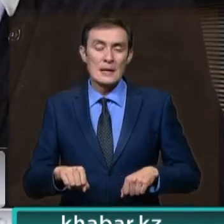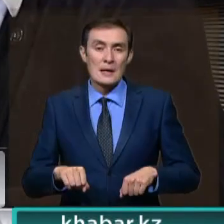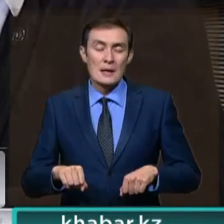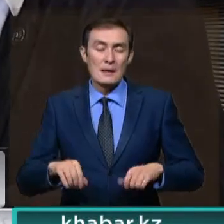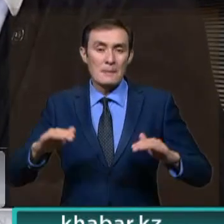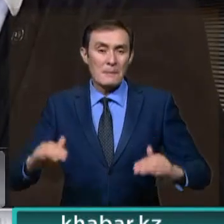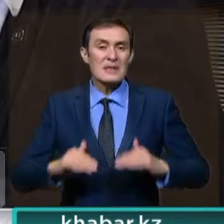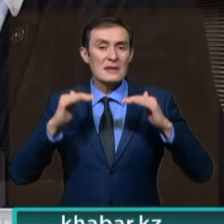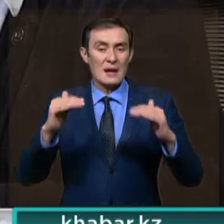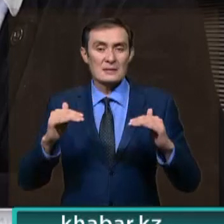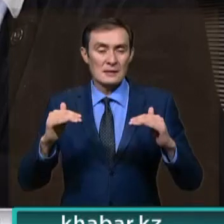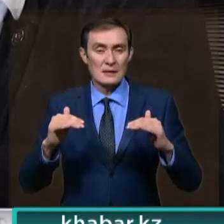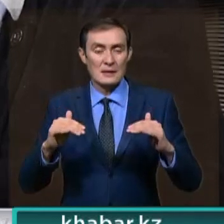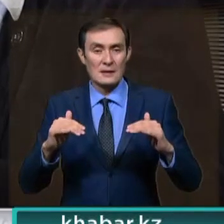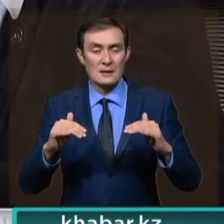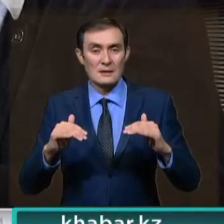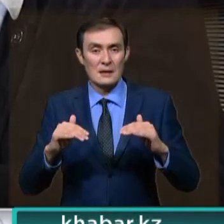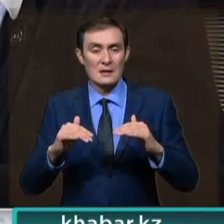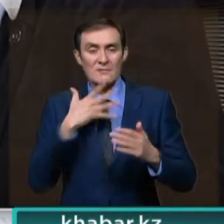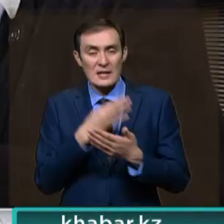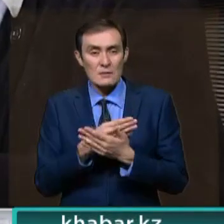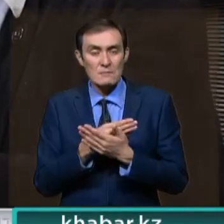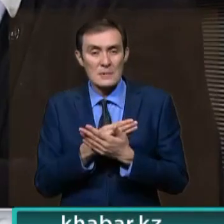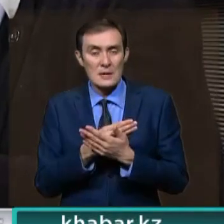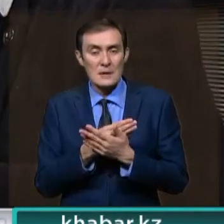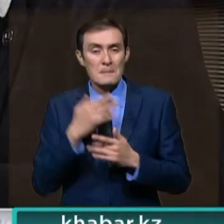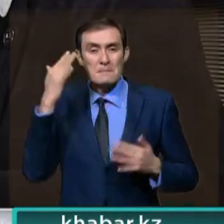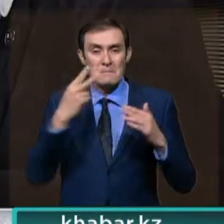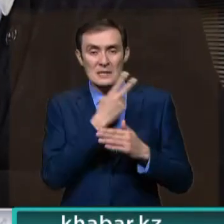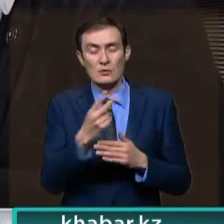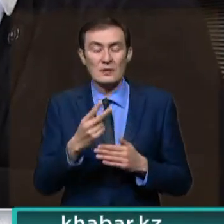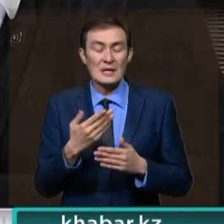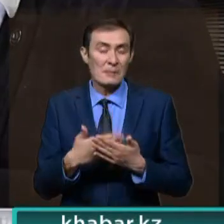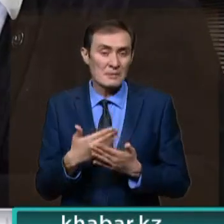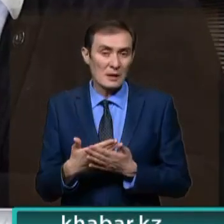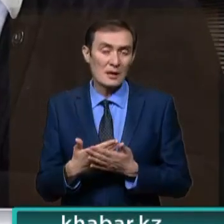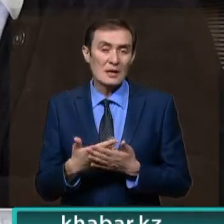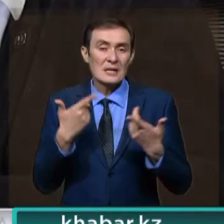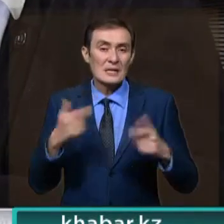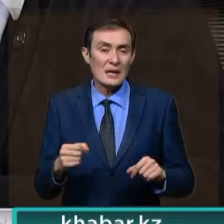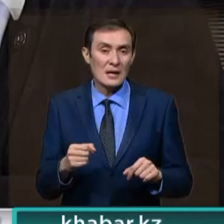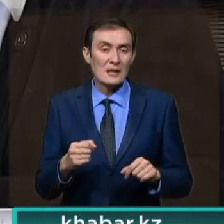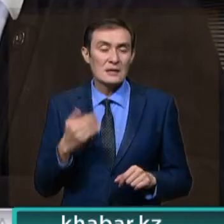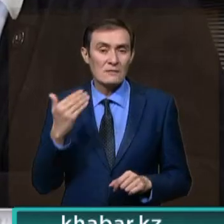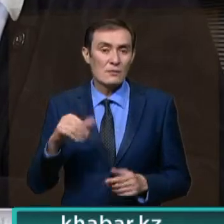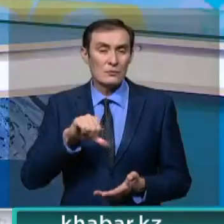по уровню своих, ну как бы, охвата мысли, да, в тех же местах, где уже находятся